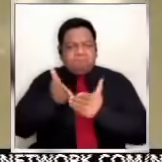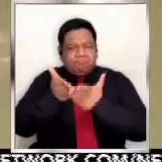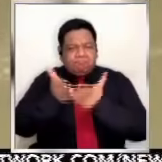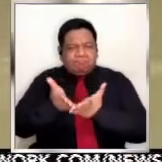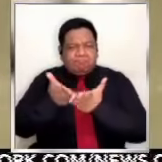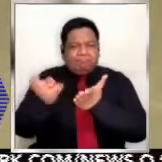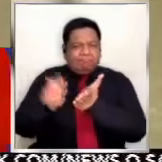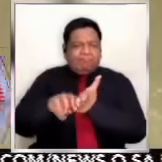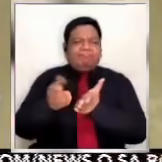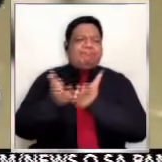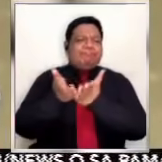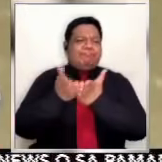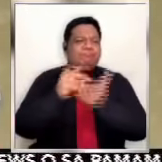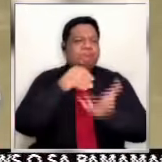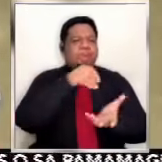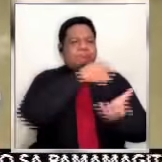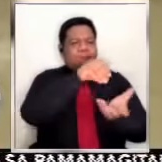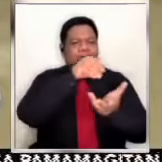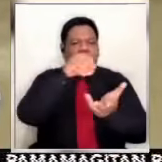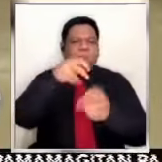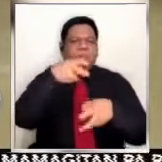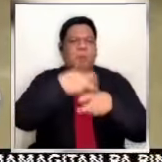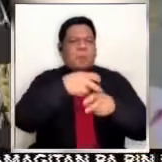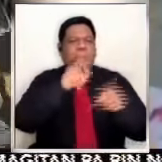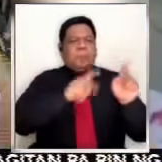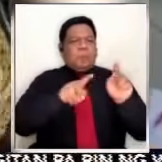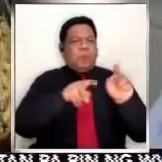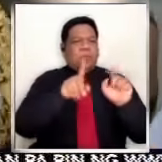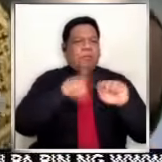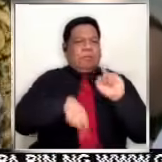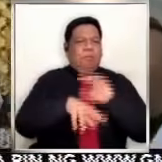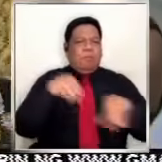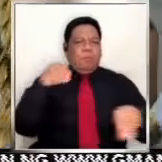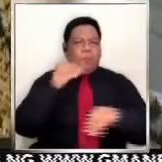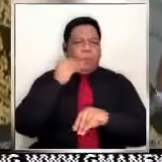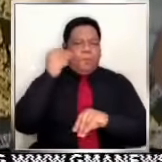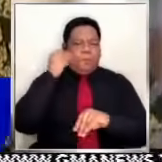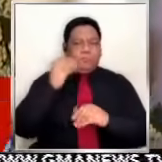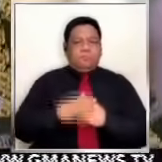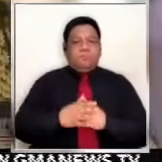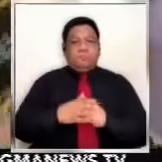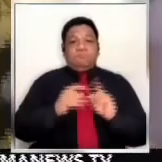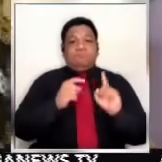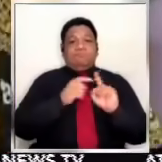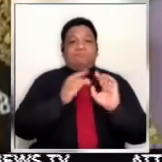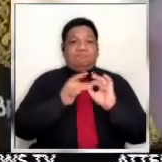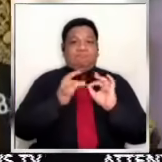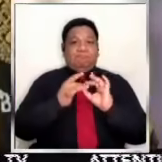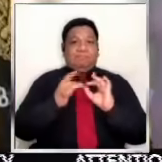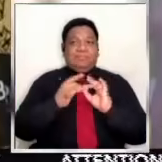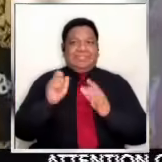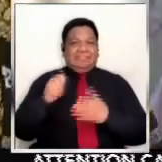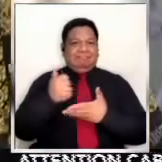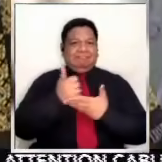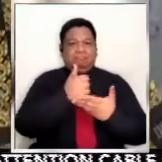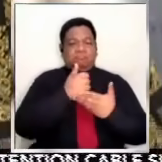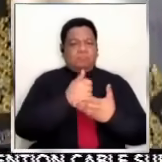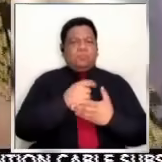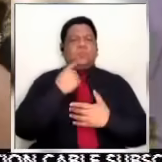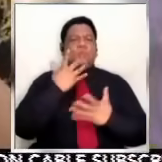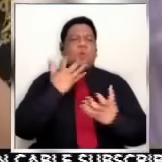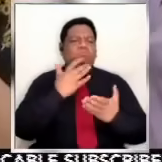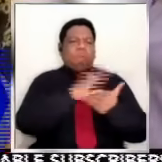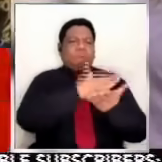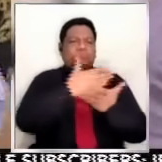mga residenteng hirap lumabas sa kanilang bahay. Sineshare lang po namin yung blessing namin doon sa mga ibang